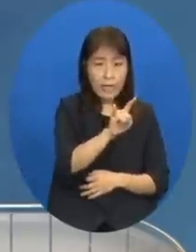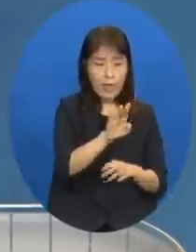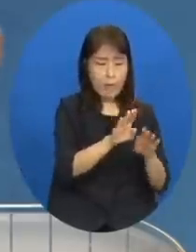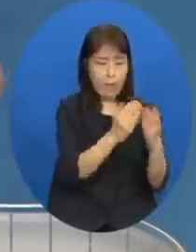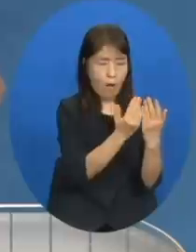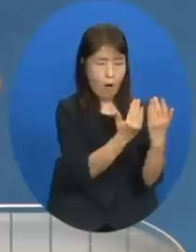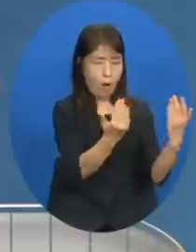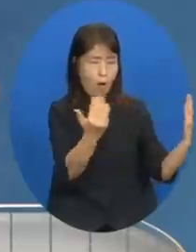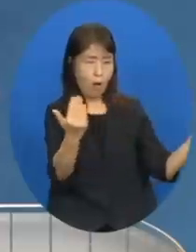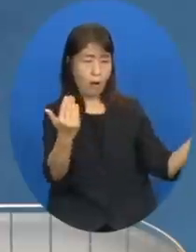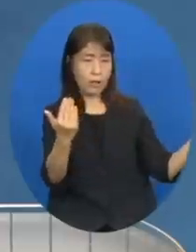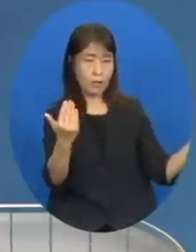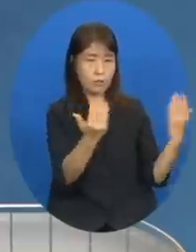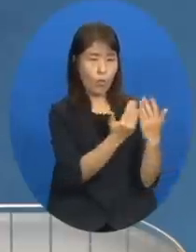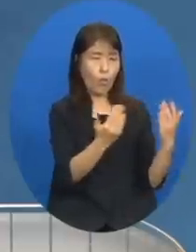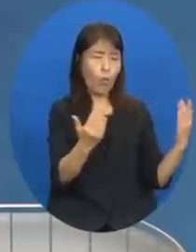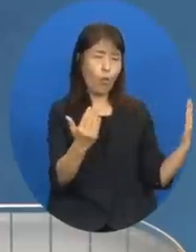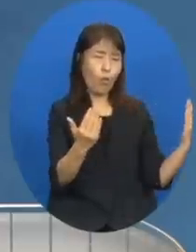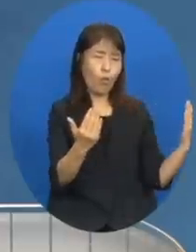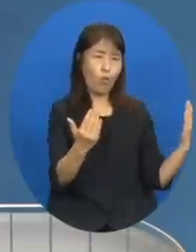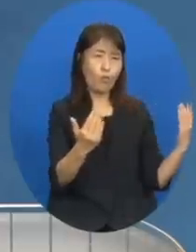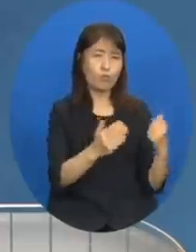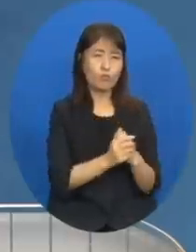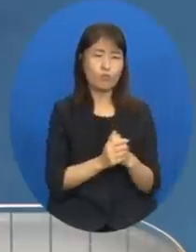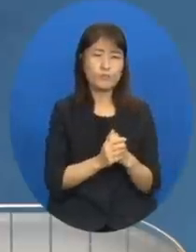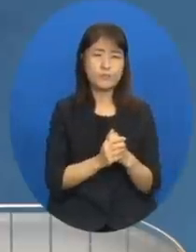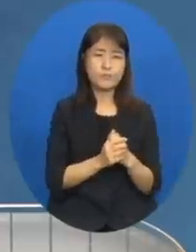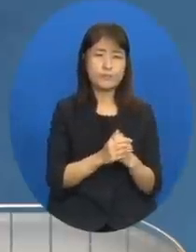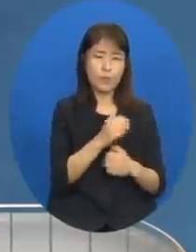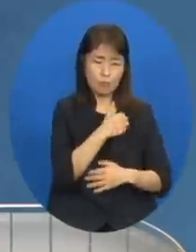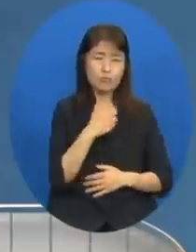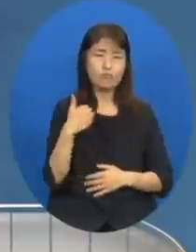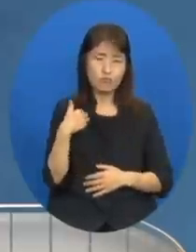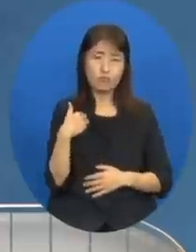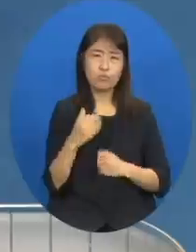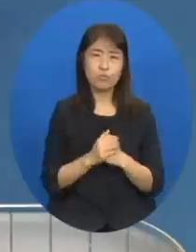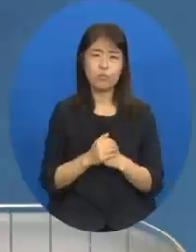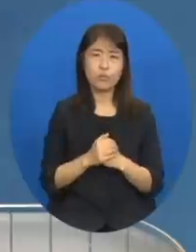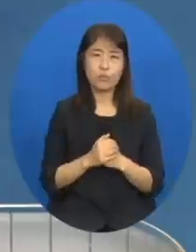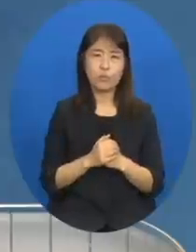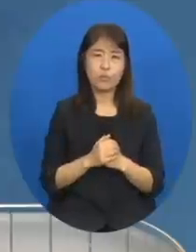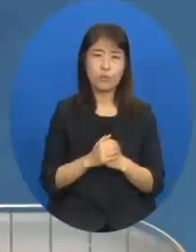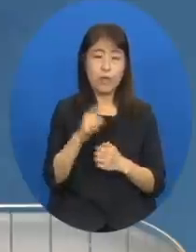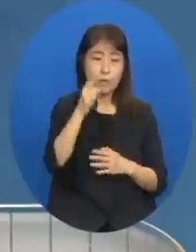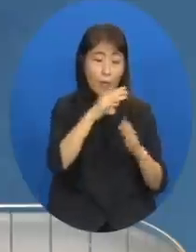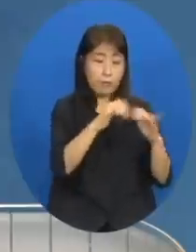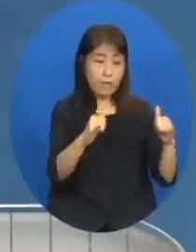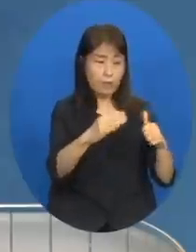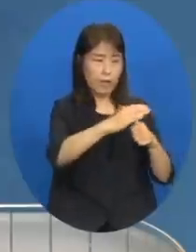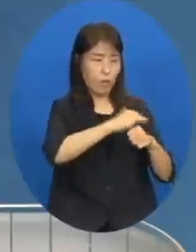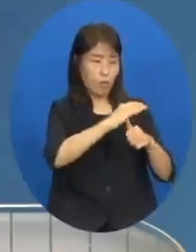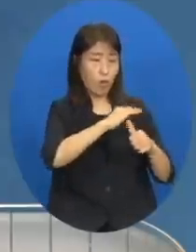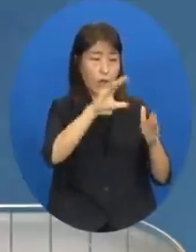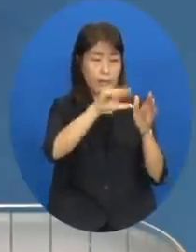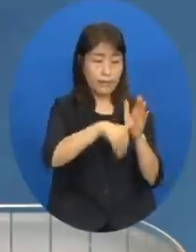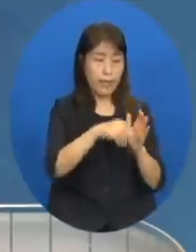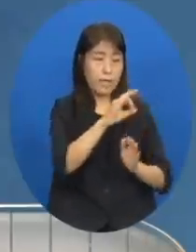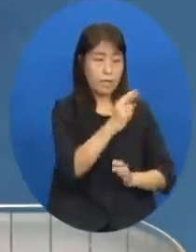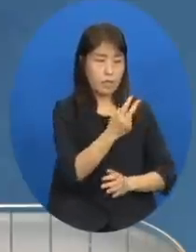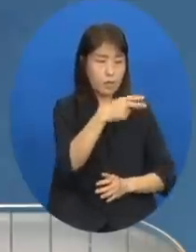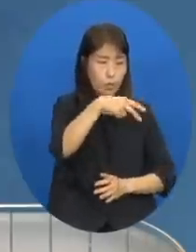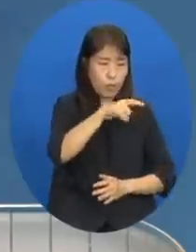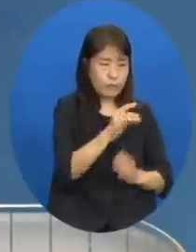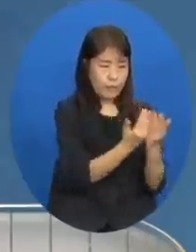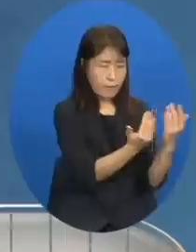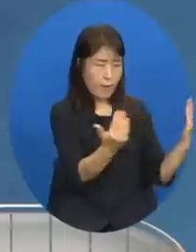갑옷과 방패와 요새는 악한 자가 공격에 올 때 요새는 우리를 능히 막아줄 만한